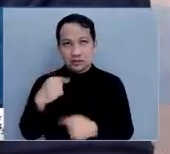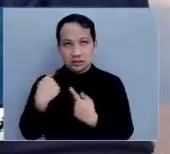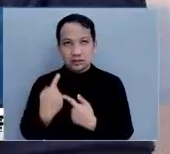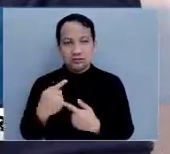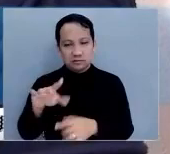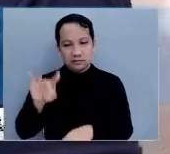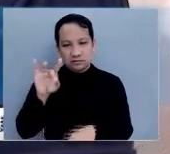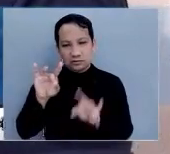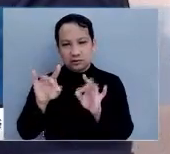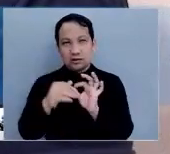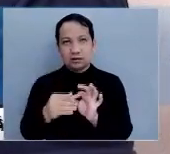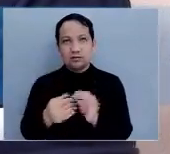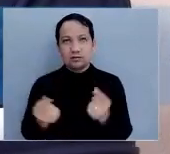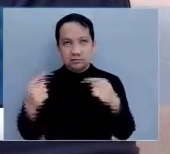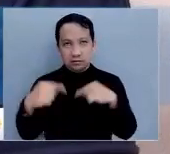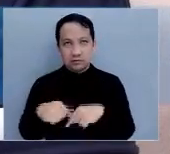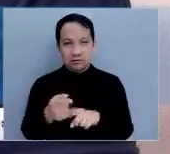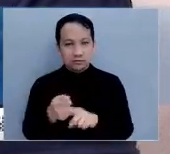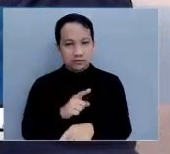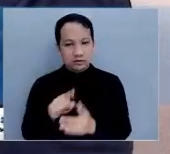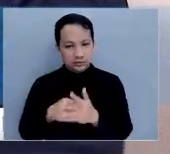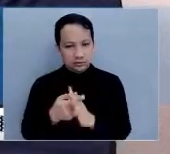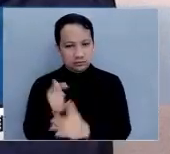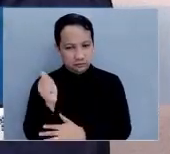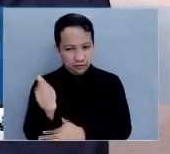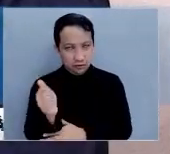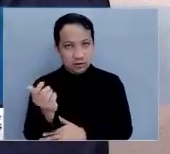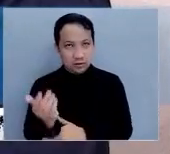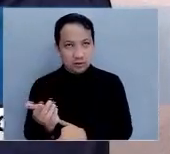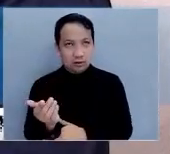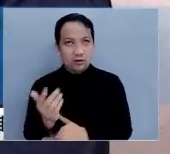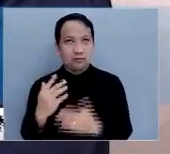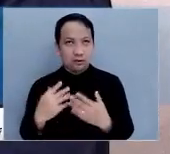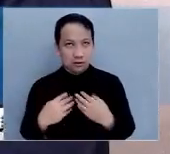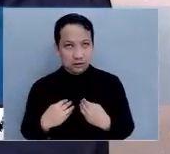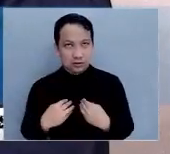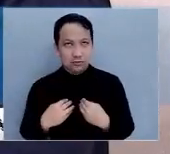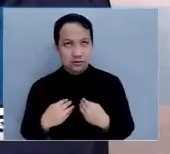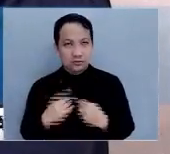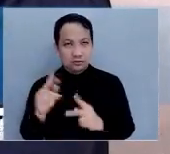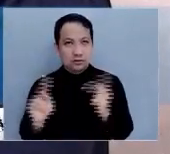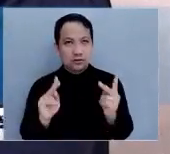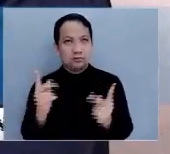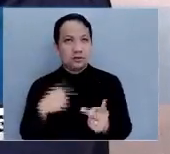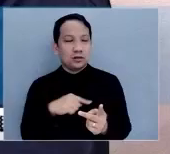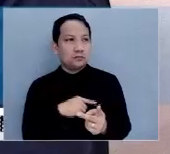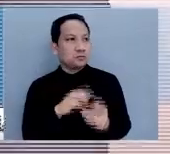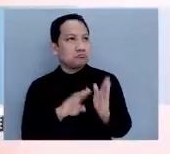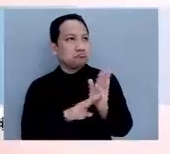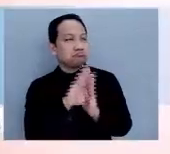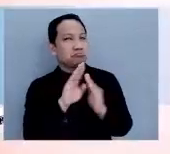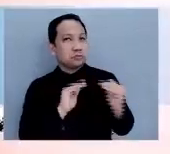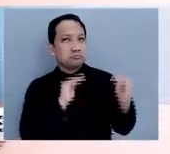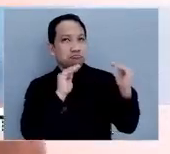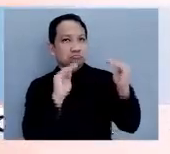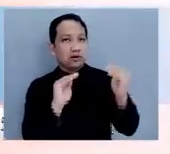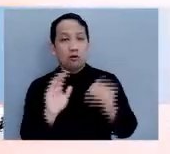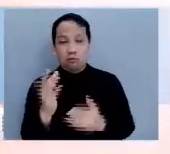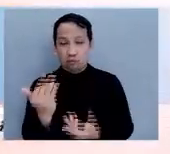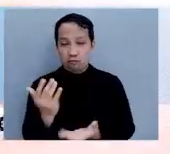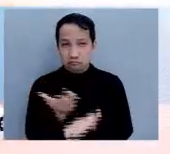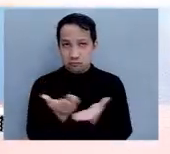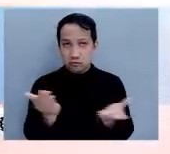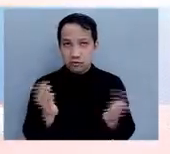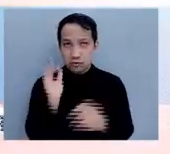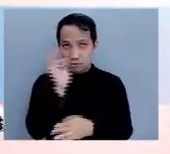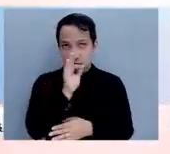choice na coming from you. In fact, yung sinasabi nyo, yung mas accepting ang mga tao. May talaga nag-i-improve na tayo doon, pero gawin din yan ng